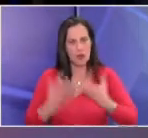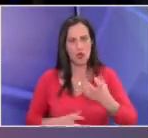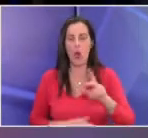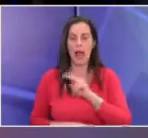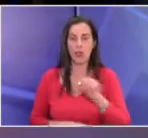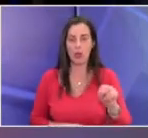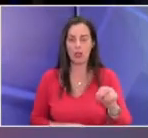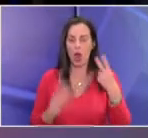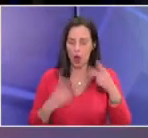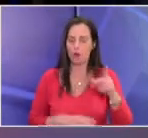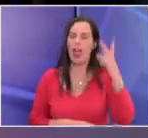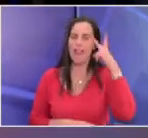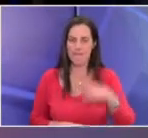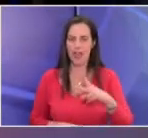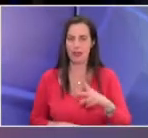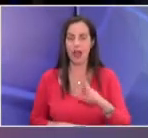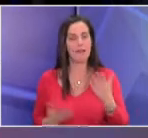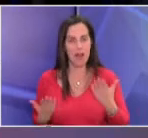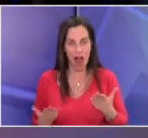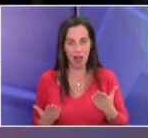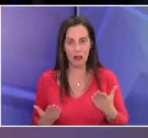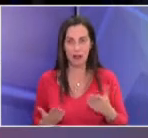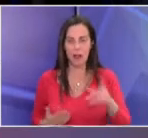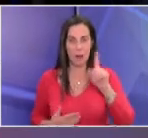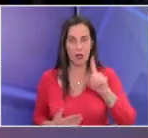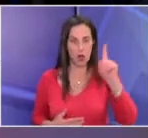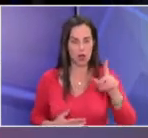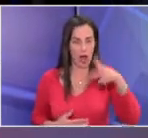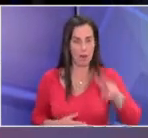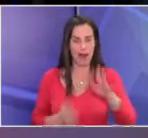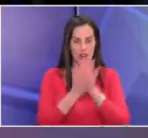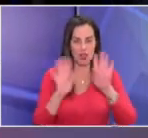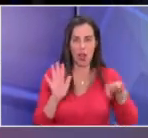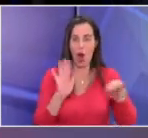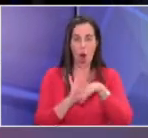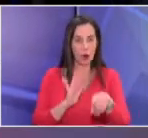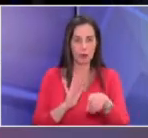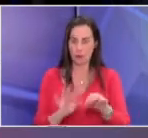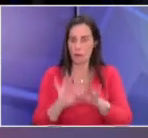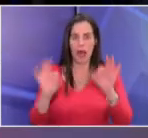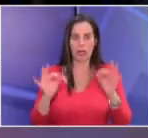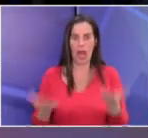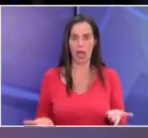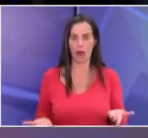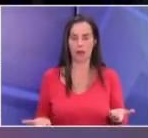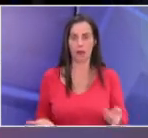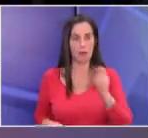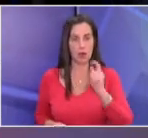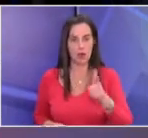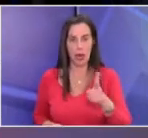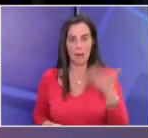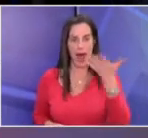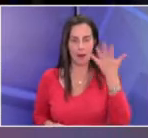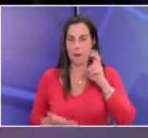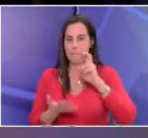תאו. רוצה, אני אתן לך דבר הכי קטן. תעודת כשרות.